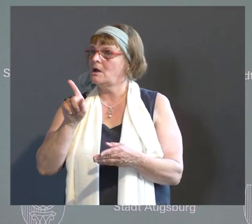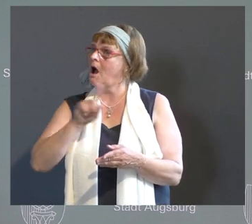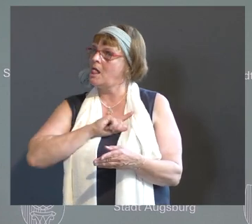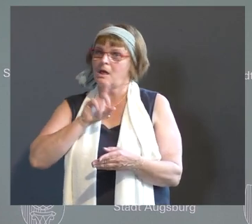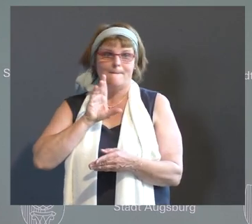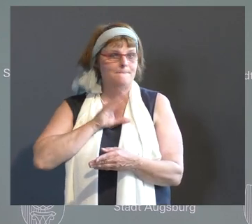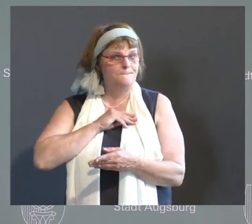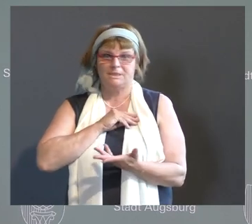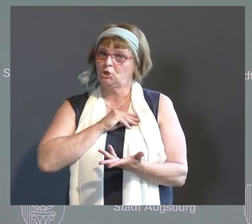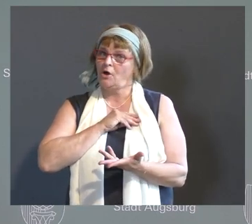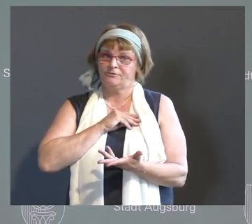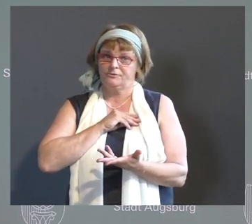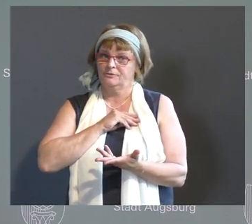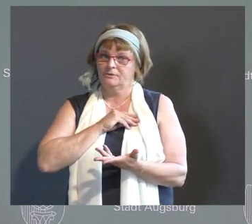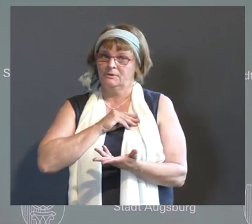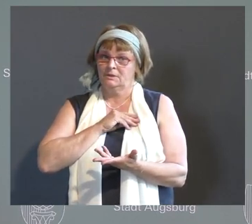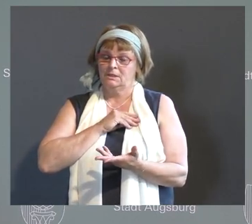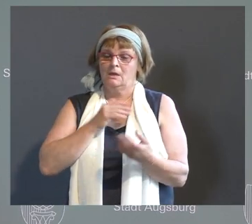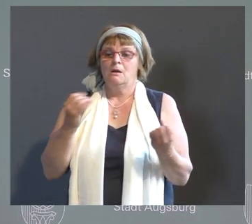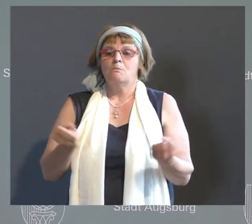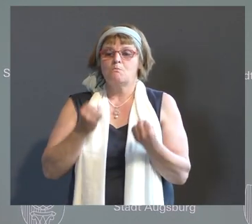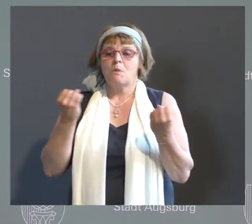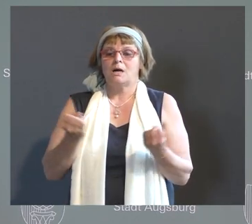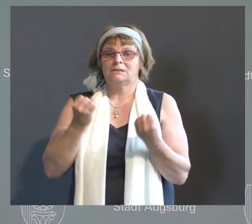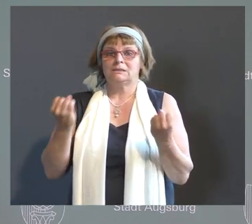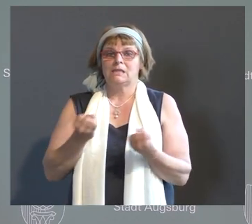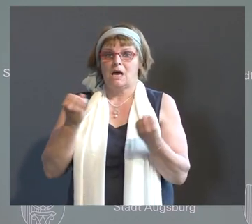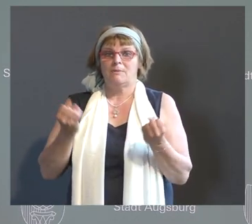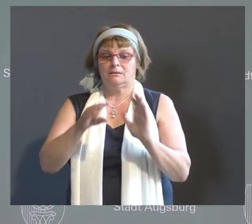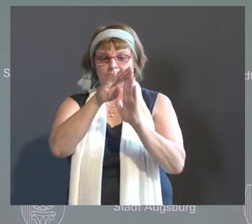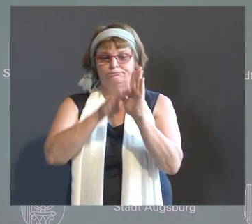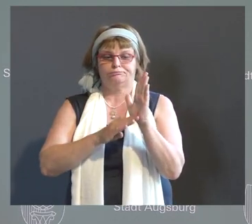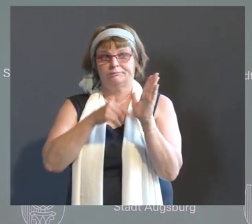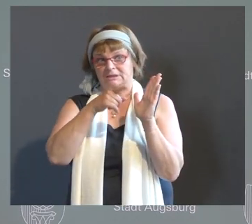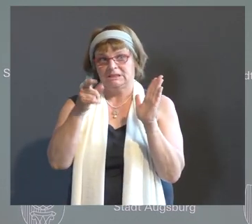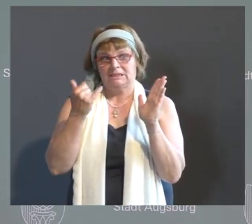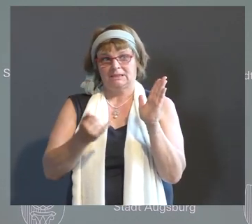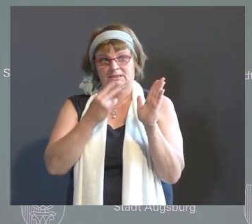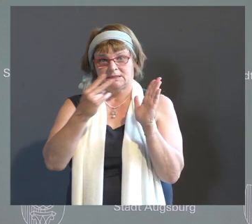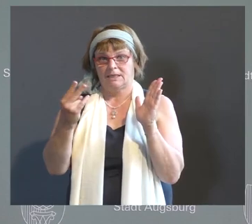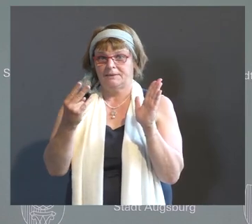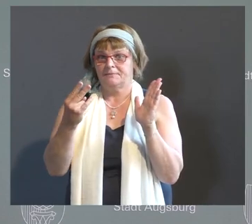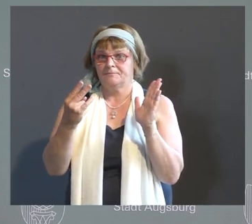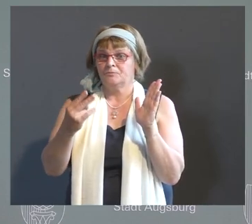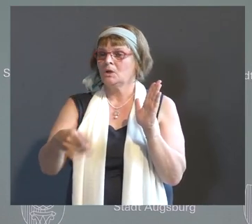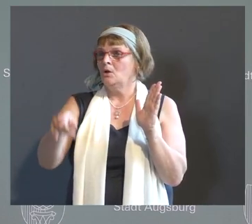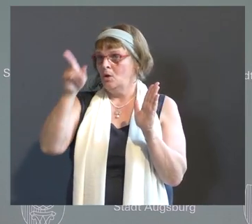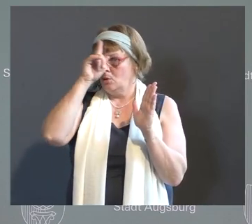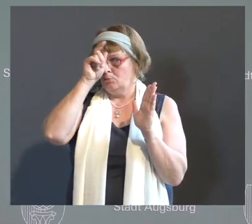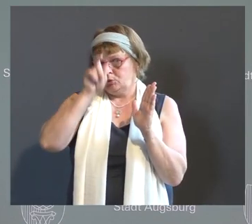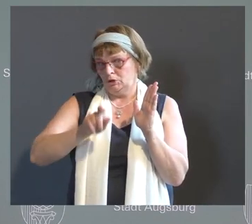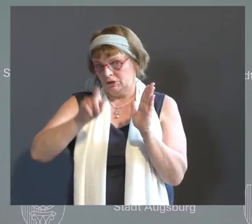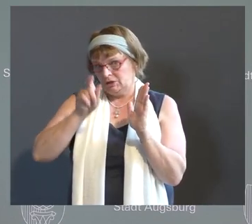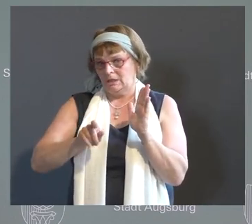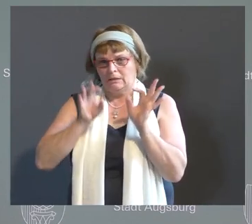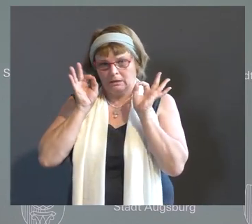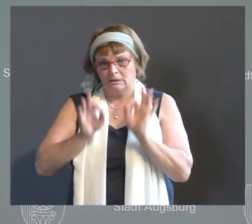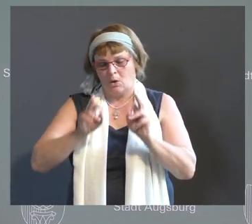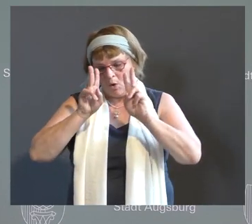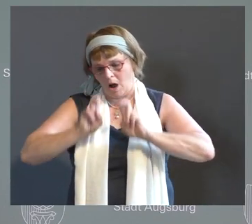ein. Sie haben das Maßnahmenpaket gehört. Sie haben gehört, was die Polizei zusätzlich in Bezug auf die Aufklärung der